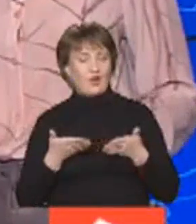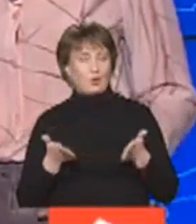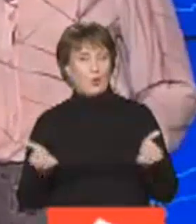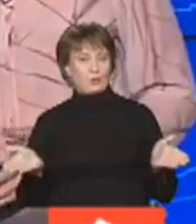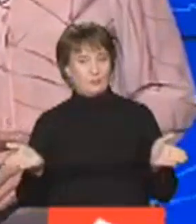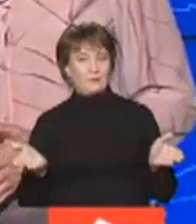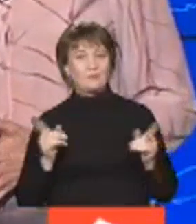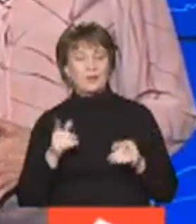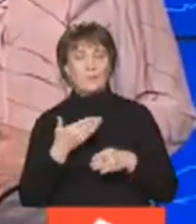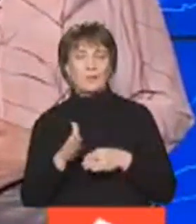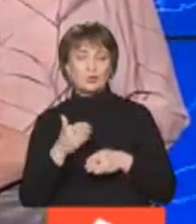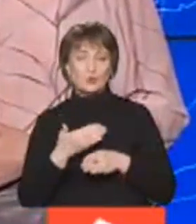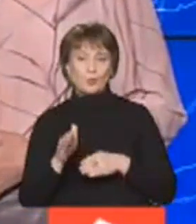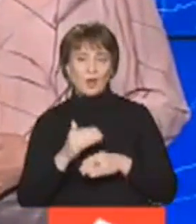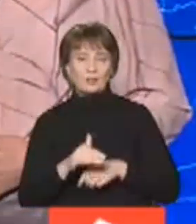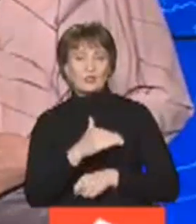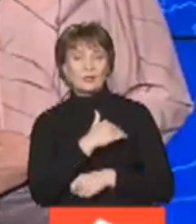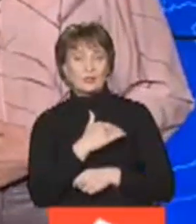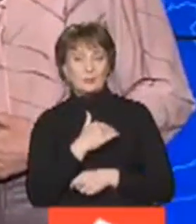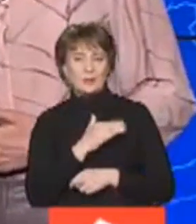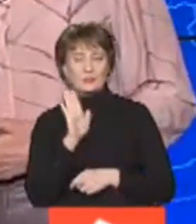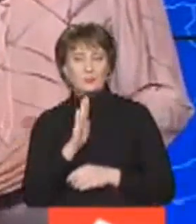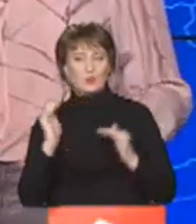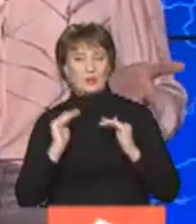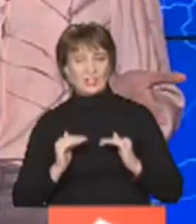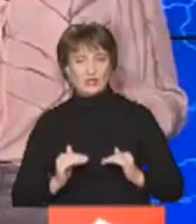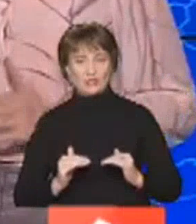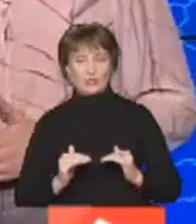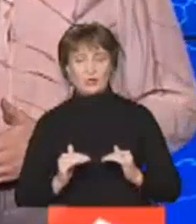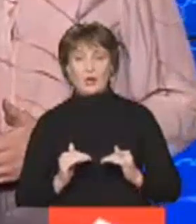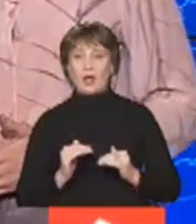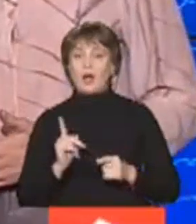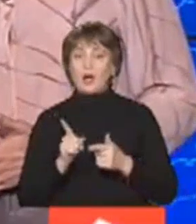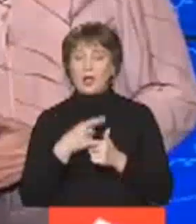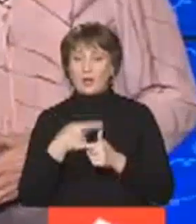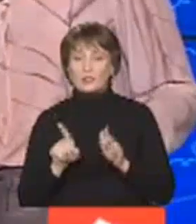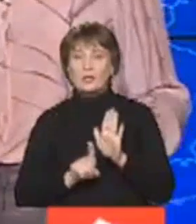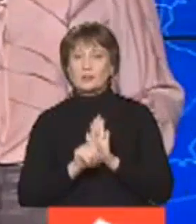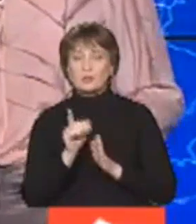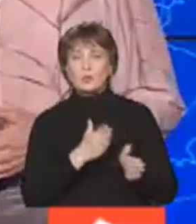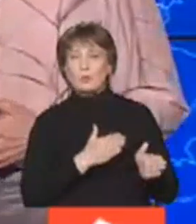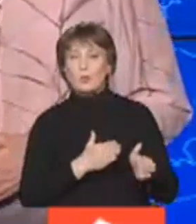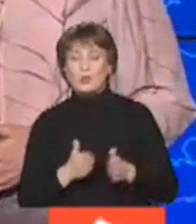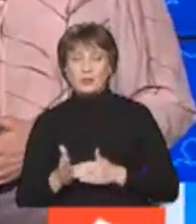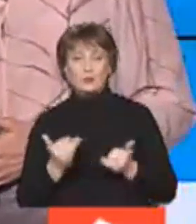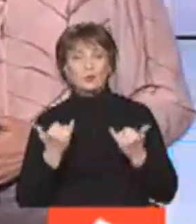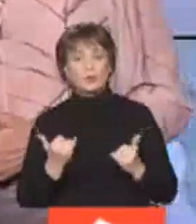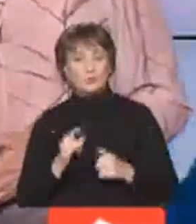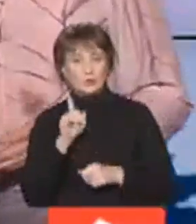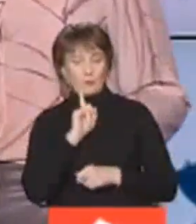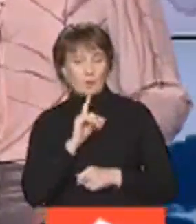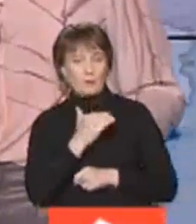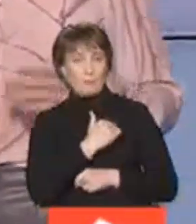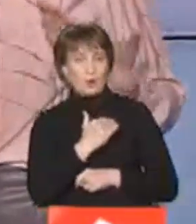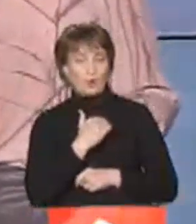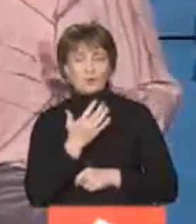І поступово, звичайно, все ж таки температурний фон ставатиме нижче. Але розпочнемо про все по порядку. Сьогодні в нас ще погоду